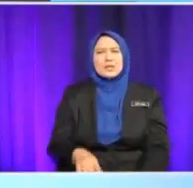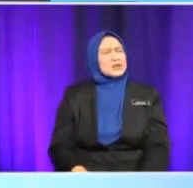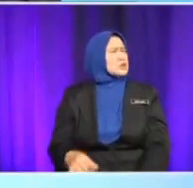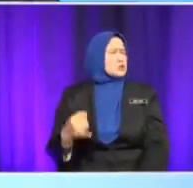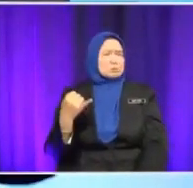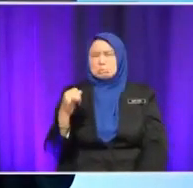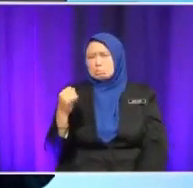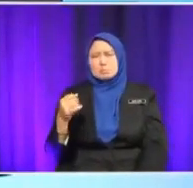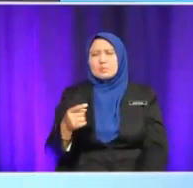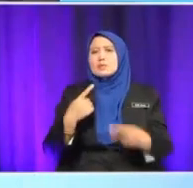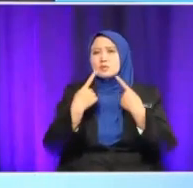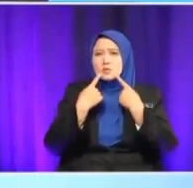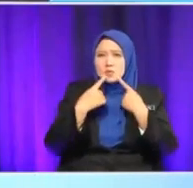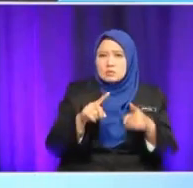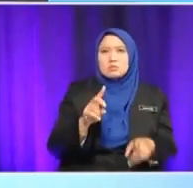dulu